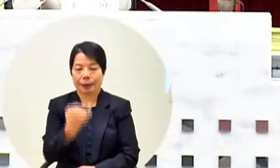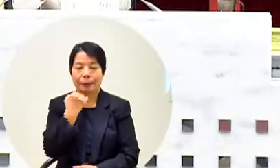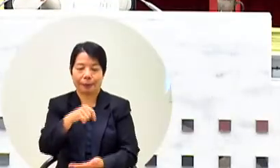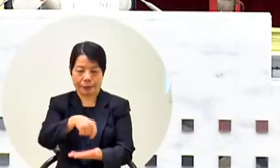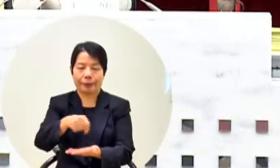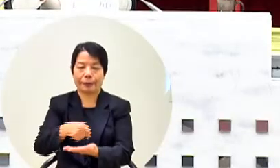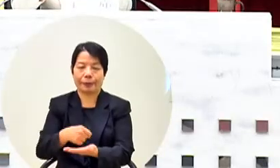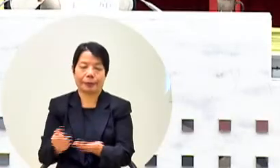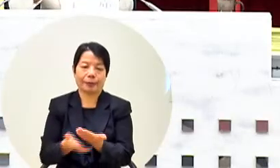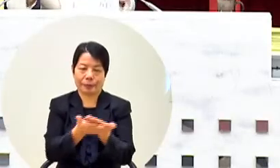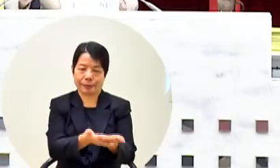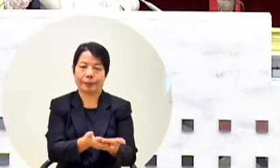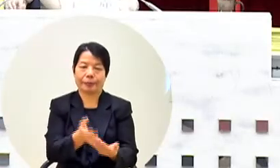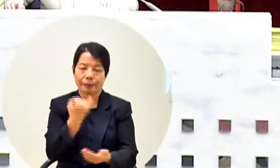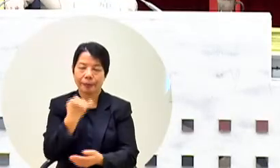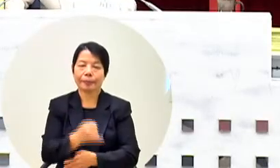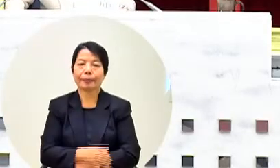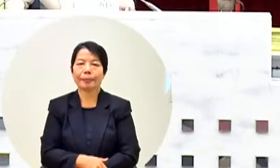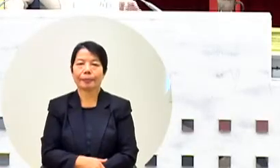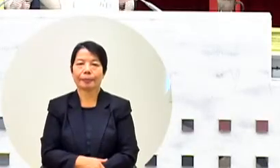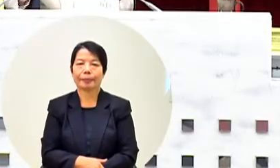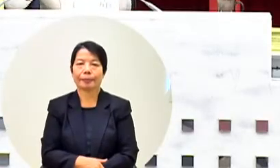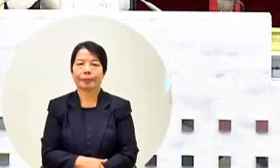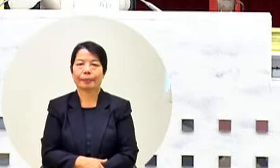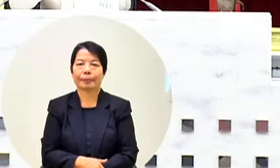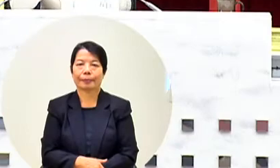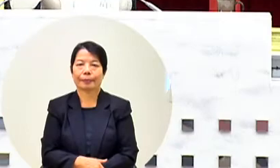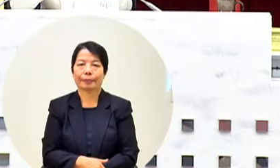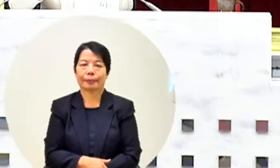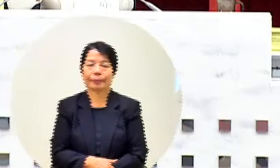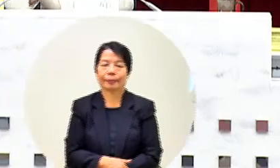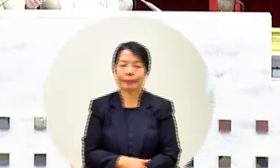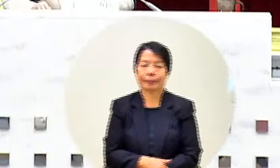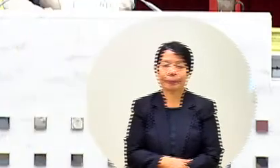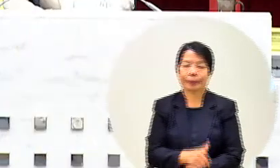书面回答。好，谢谢明太议员的咨询。